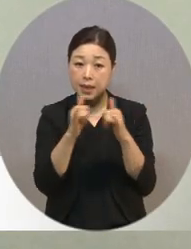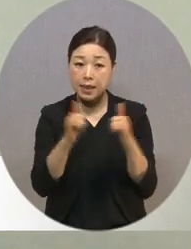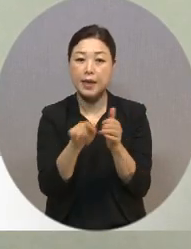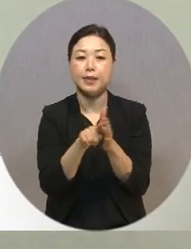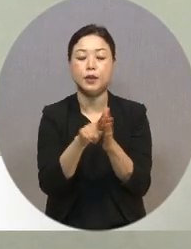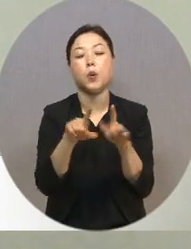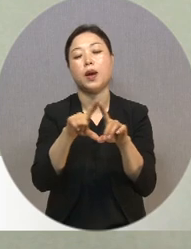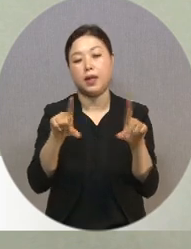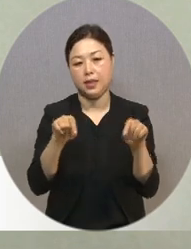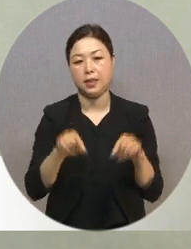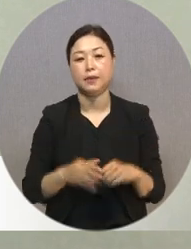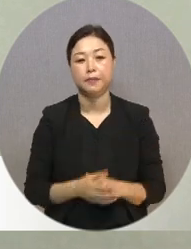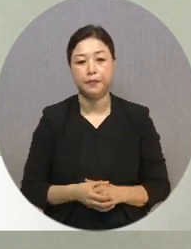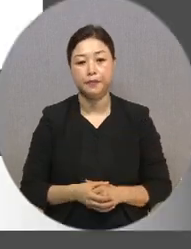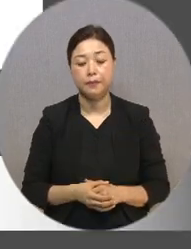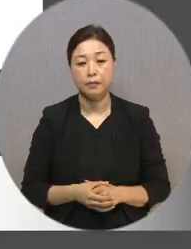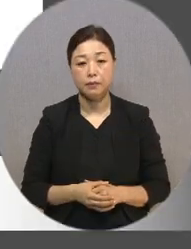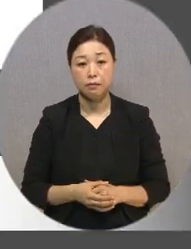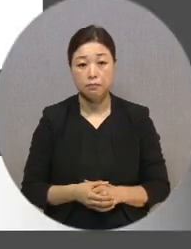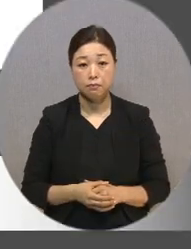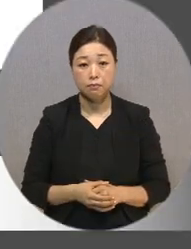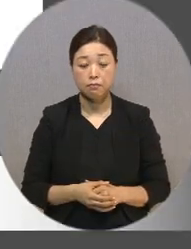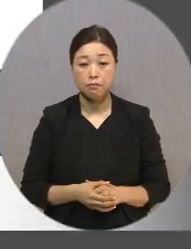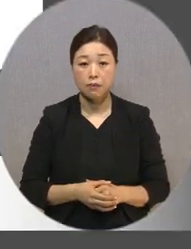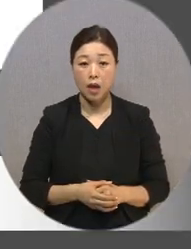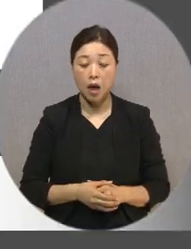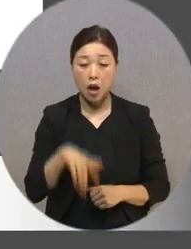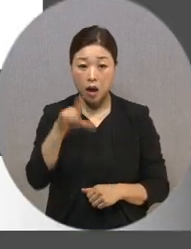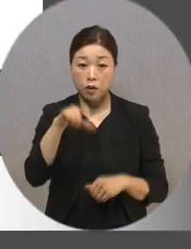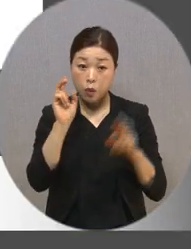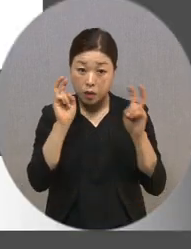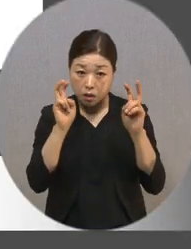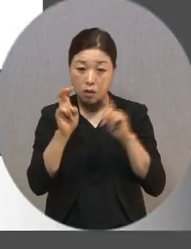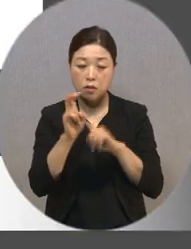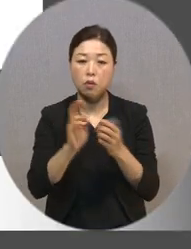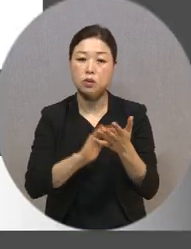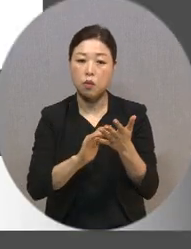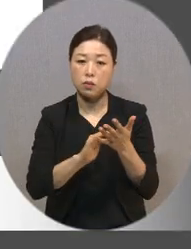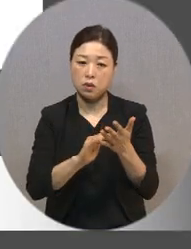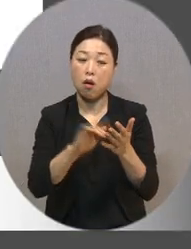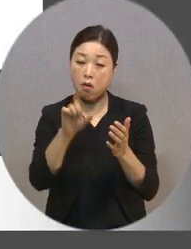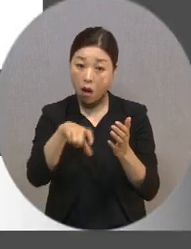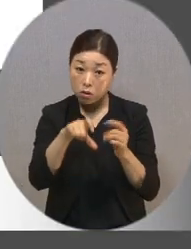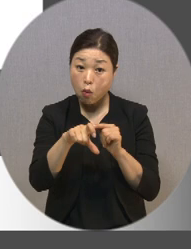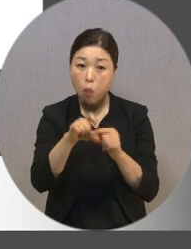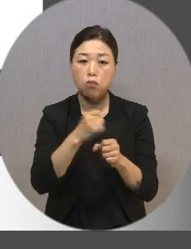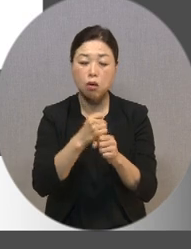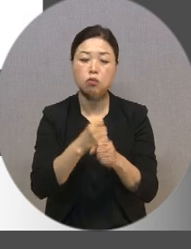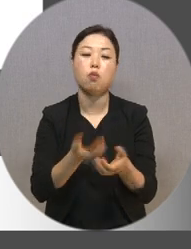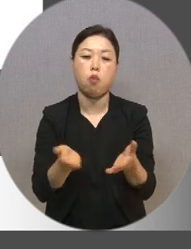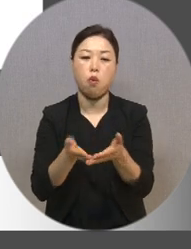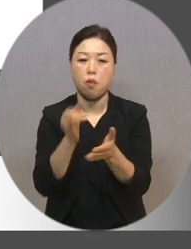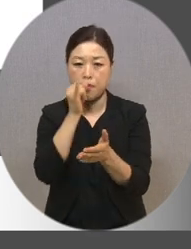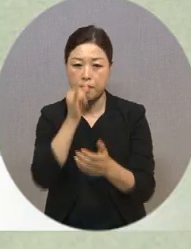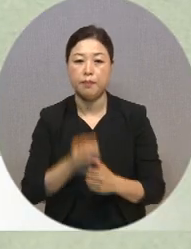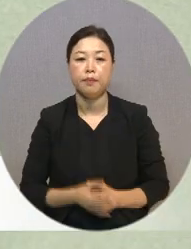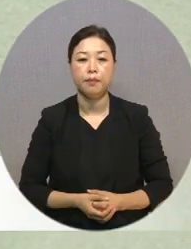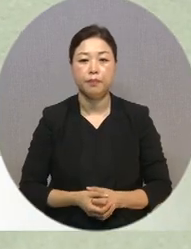신용 카드입니다 현재 모든 카드사에서는 점차 카드 발급 서비스를 진행하고 있습니다